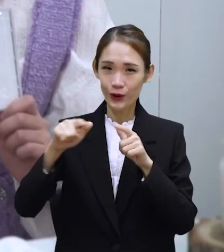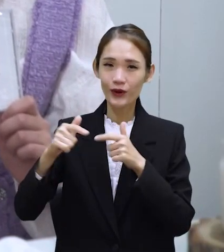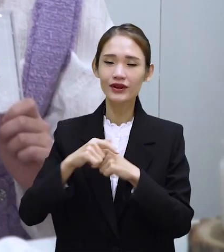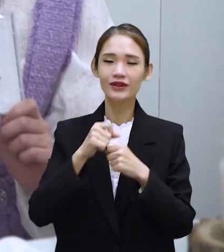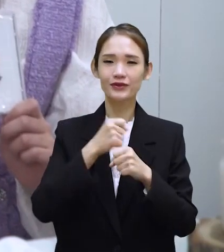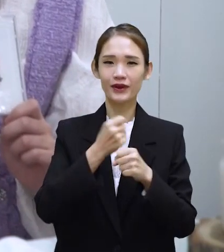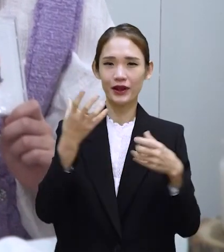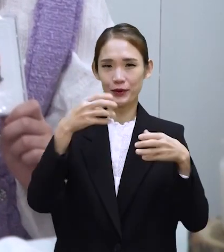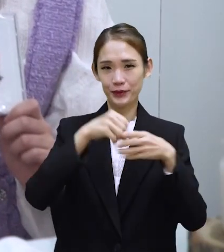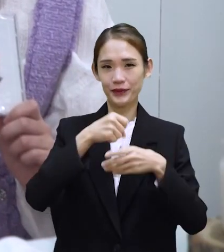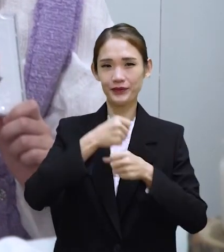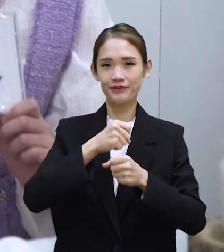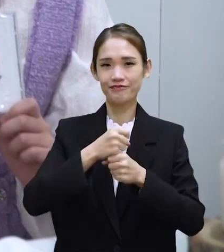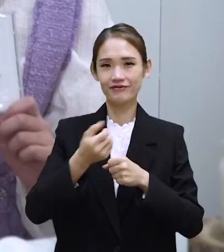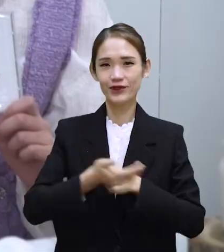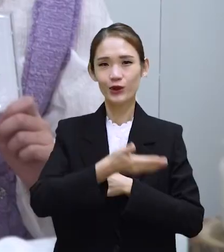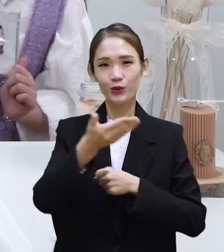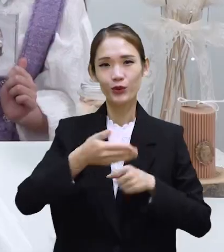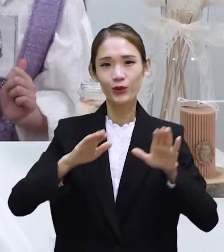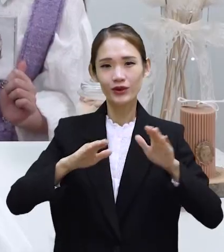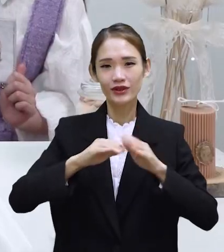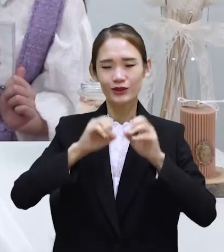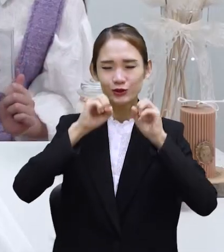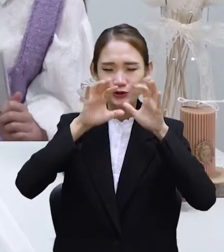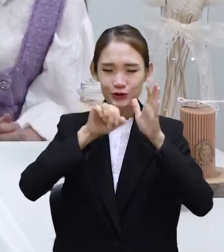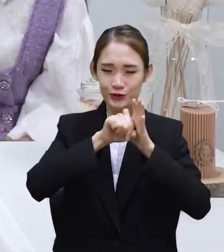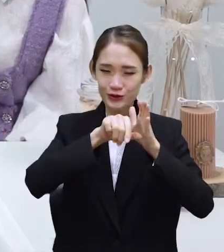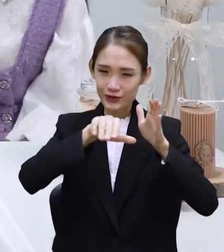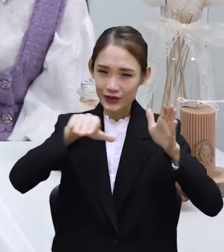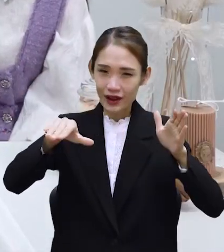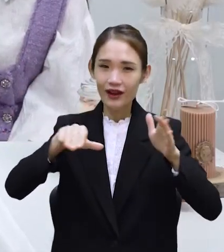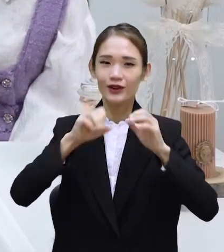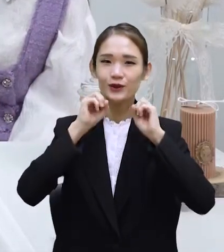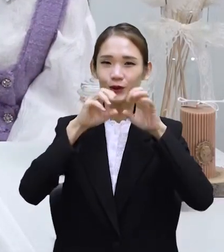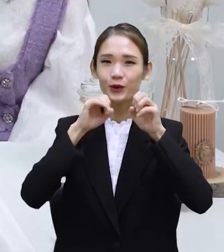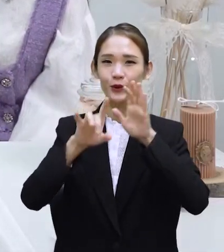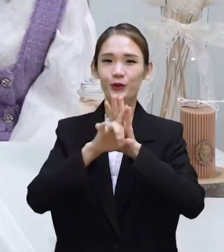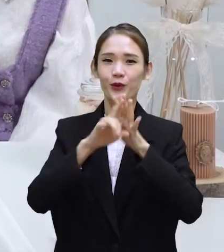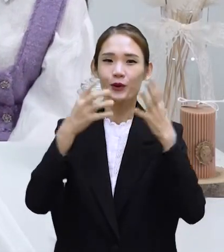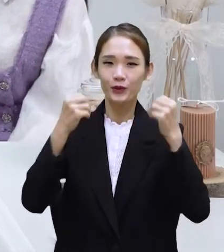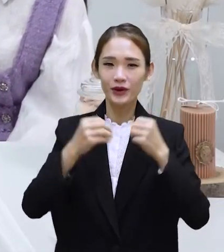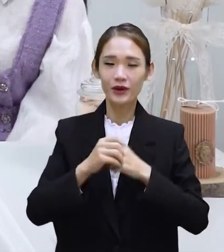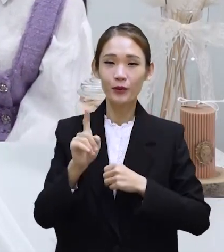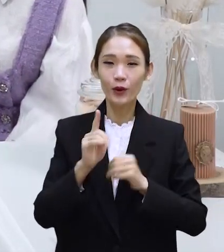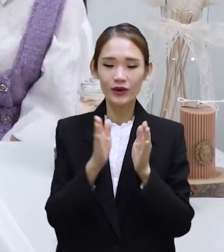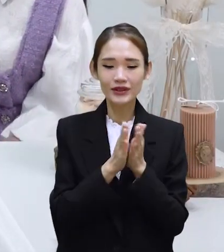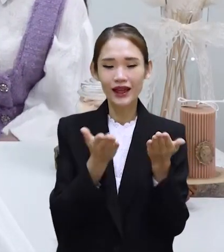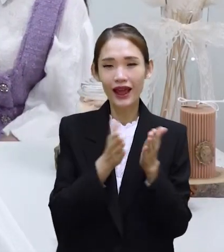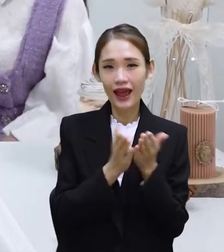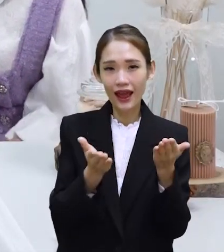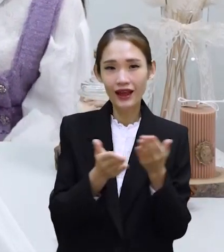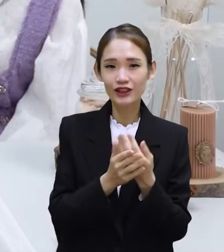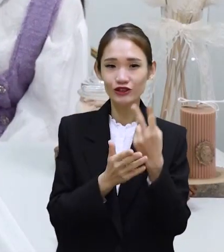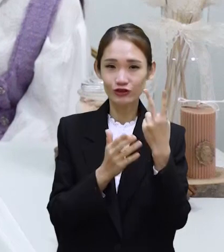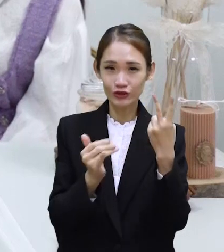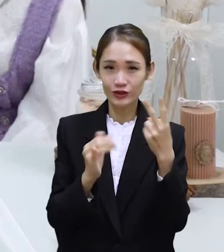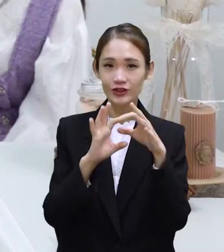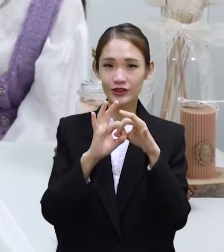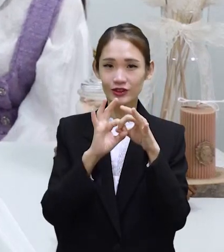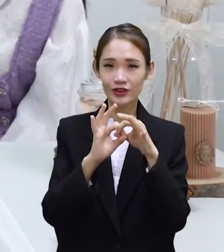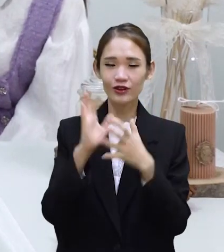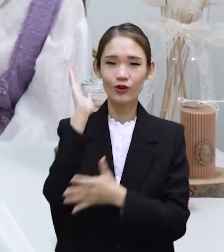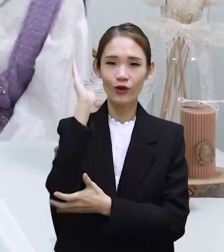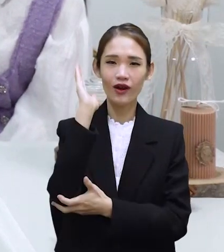예쁘게 만들어 씁니다 여러분 우리 또 스타 라서 공부할게 너무 않습니다 여기 책도 두